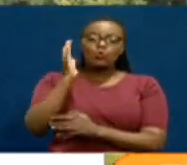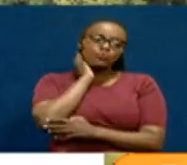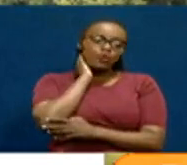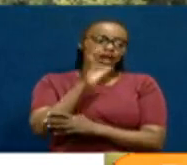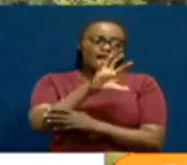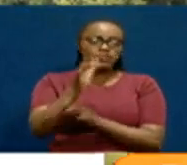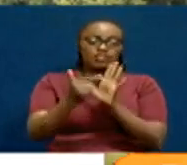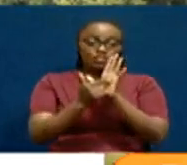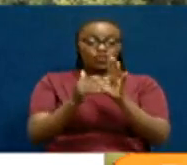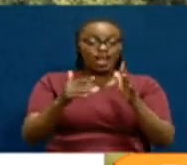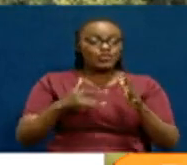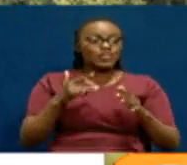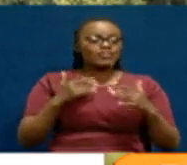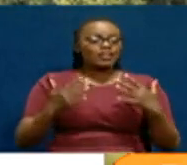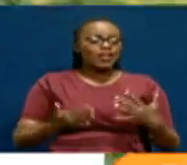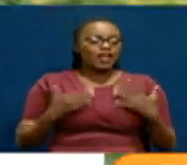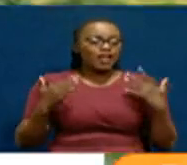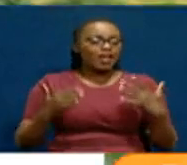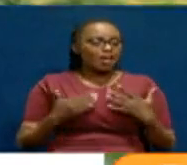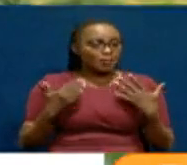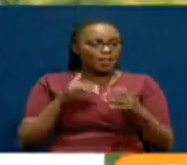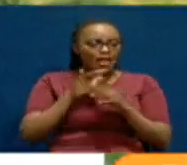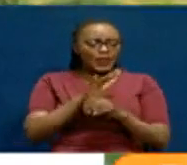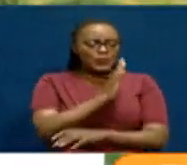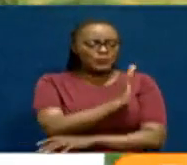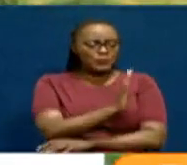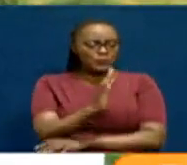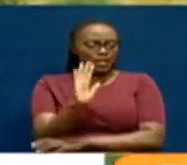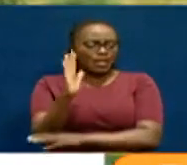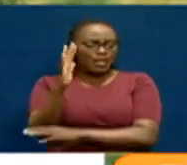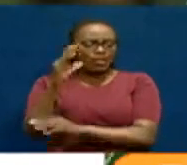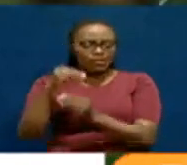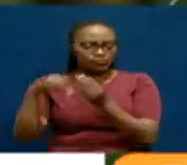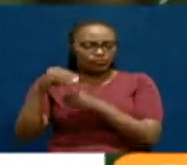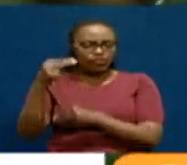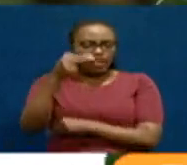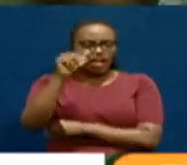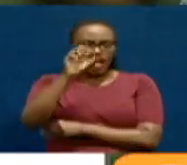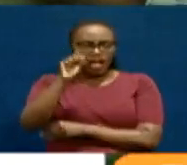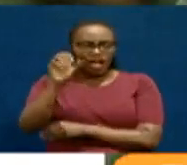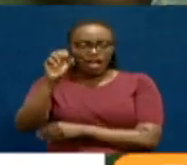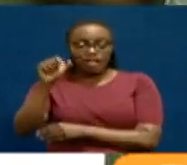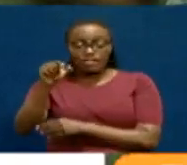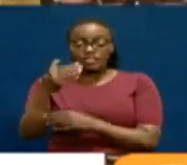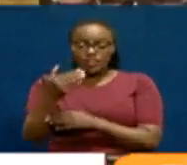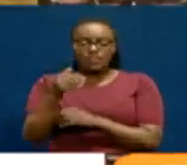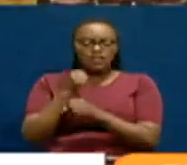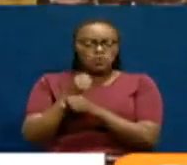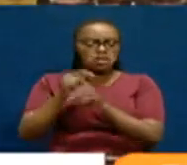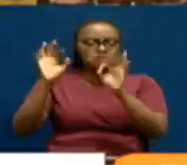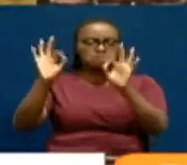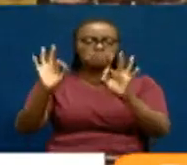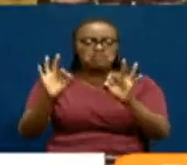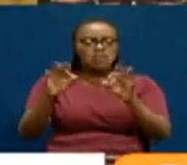utakupa hisia za raha. Maelfu ya miparachichi aina ya Hass inakuzwa hapa. Maparachichi haya hufanya vyema